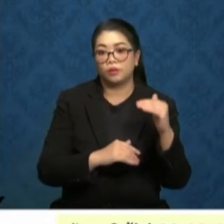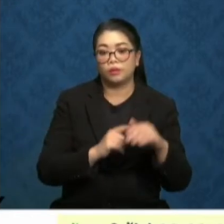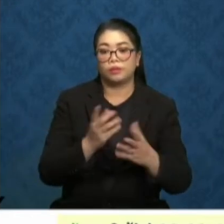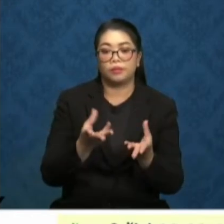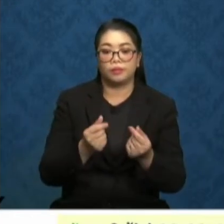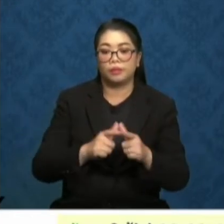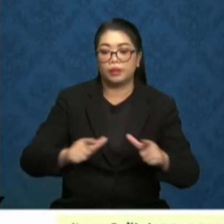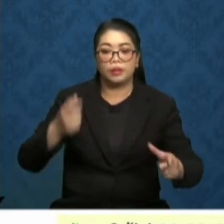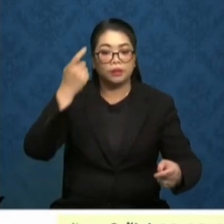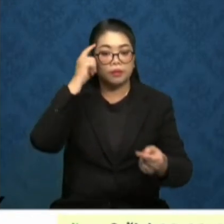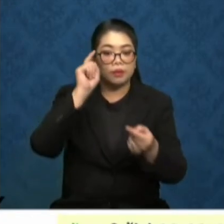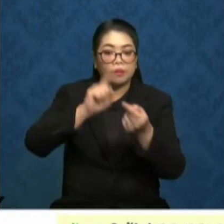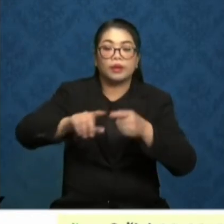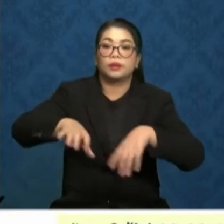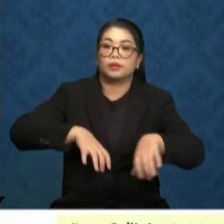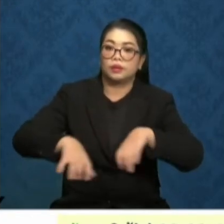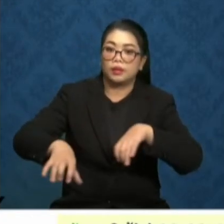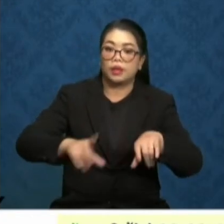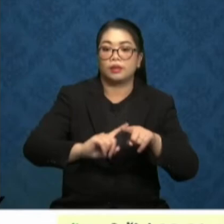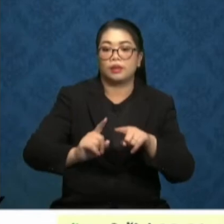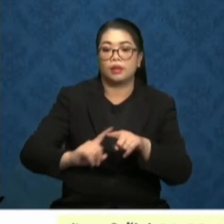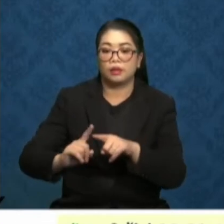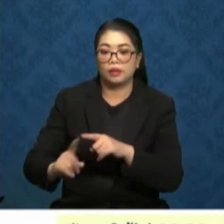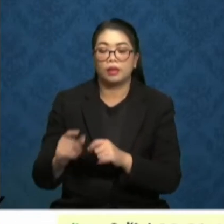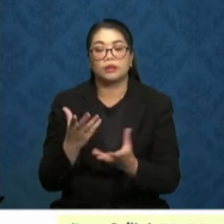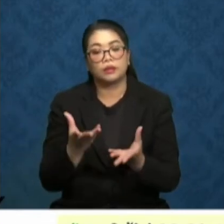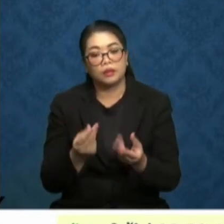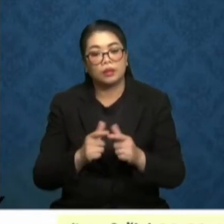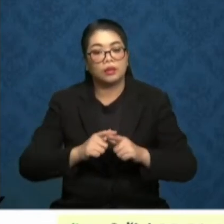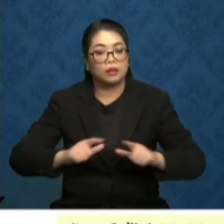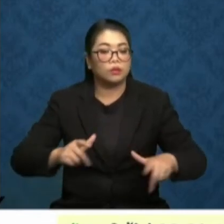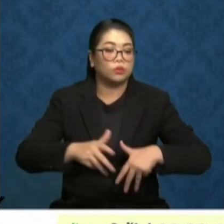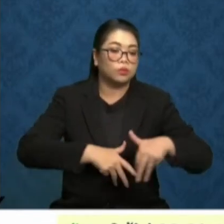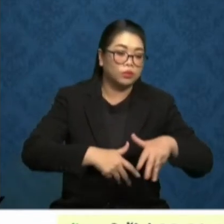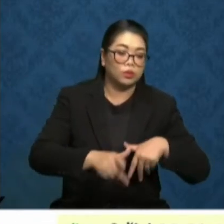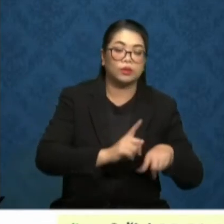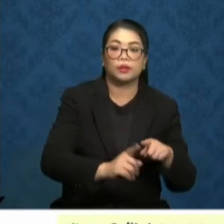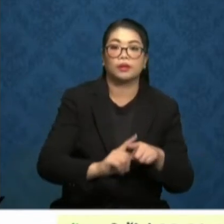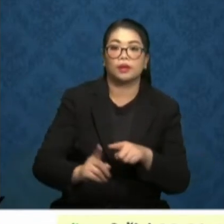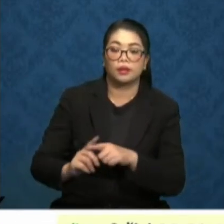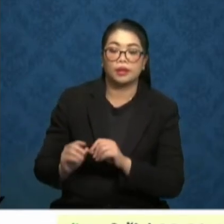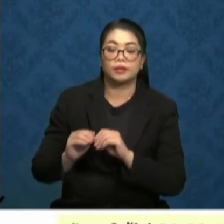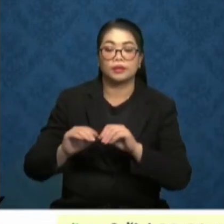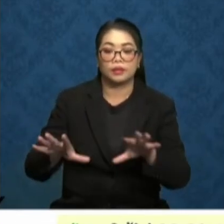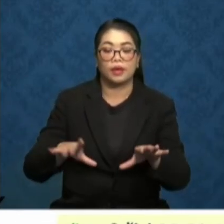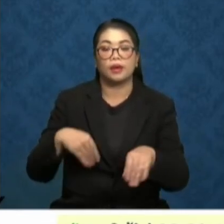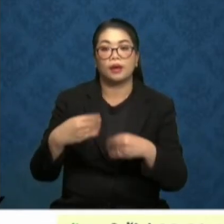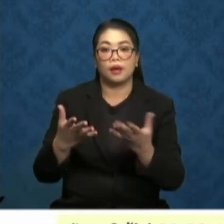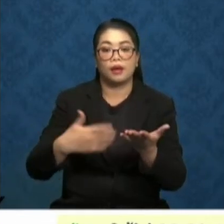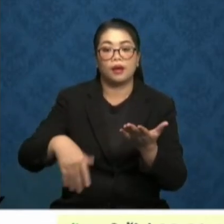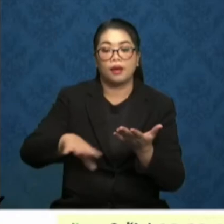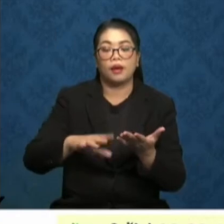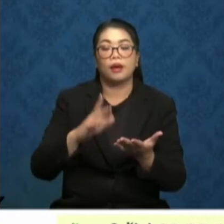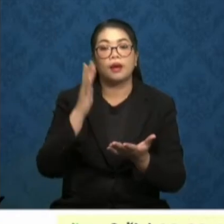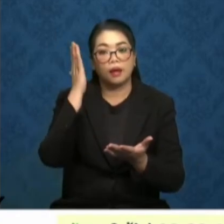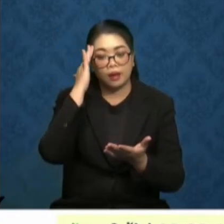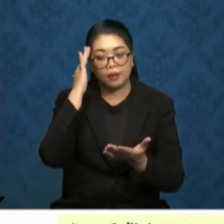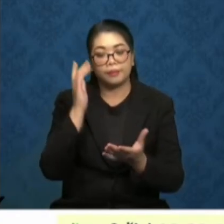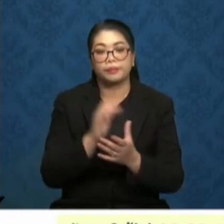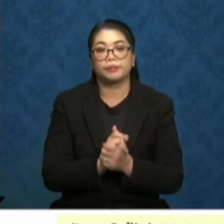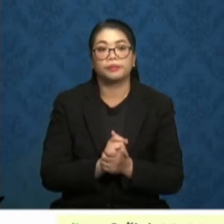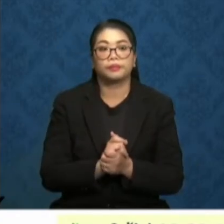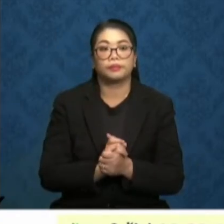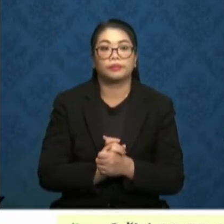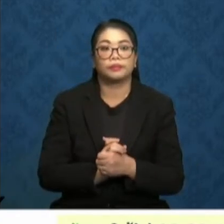็พนที่เปาหมายที่จะดำเนิการจัดที่ทำกนให้กัชุมชนและกได้แ้งให้ค.ท.ท.จังหวไดรบทราบ